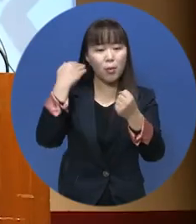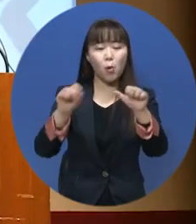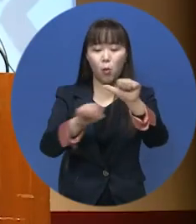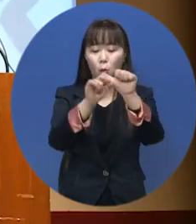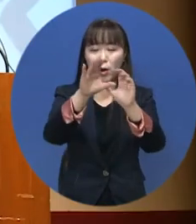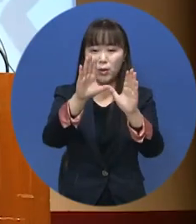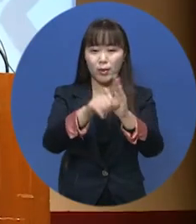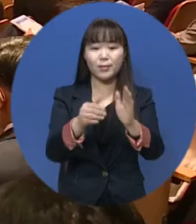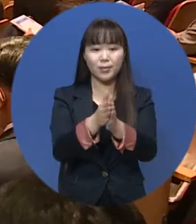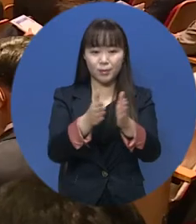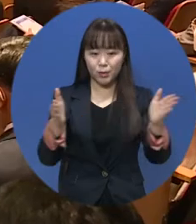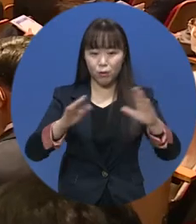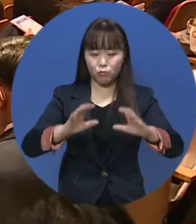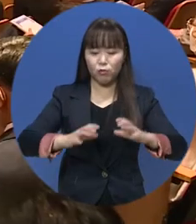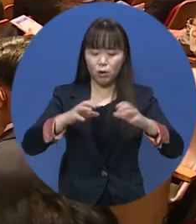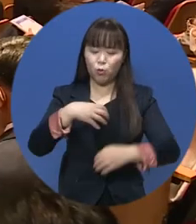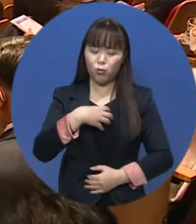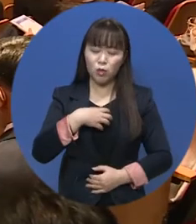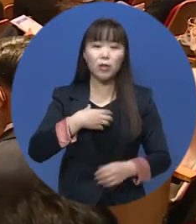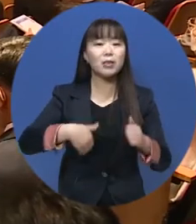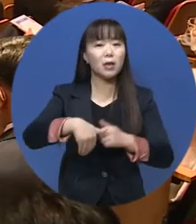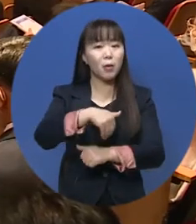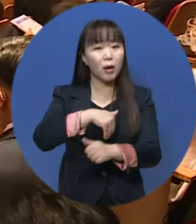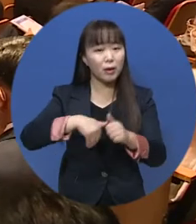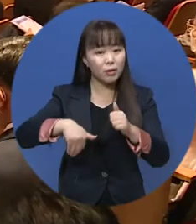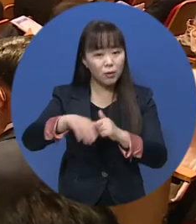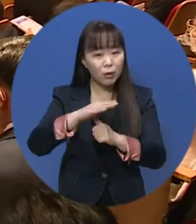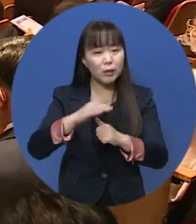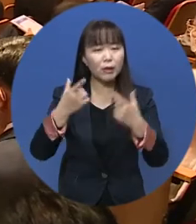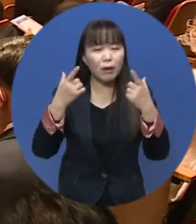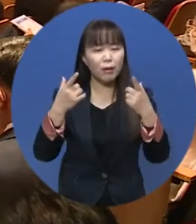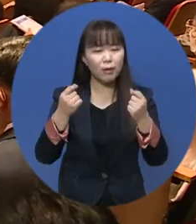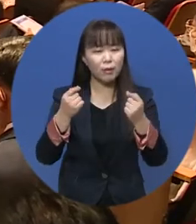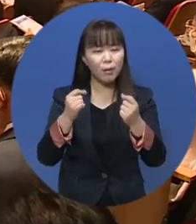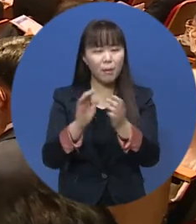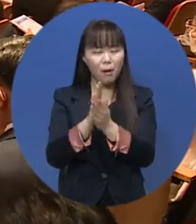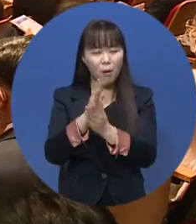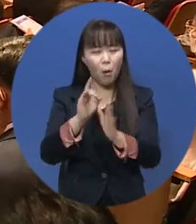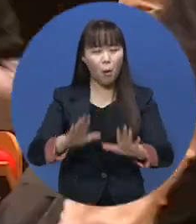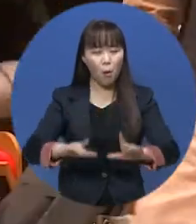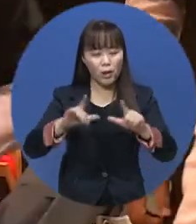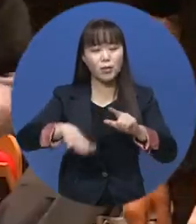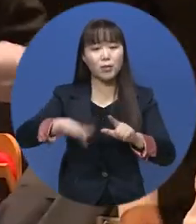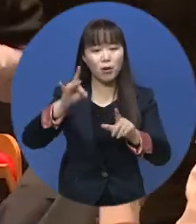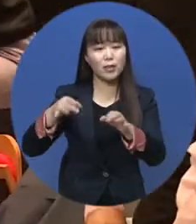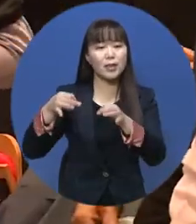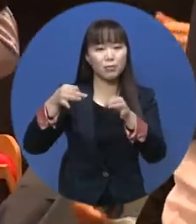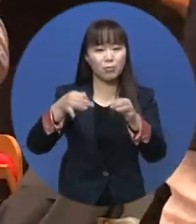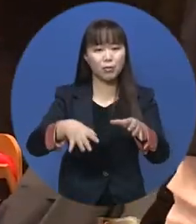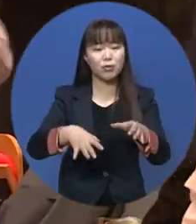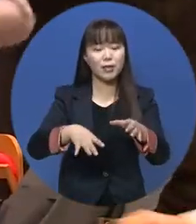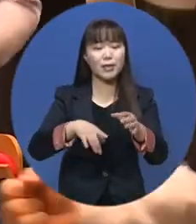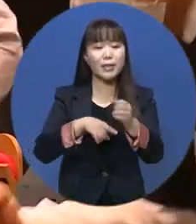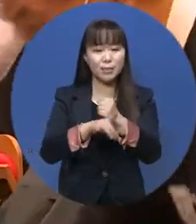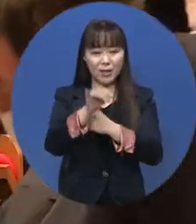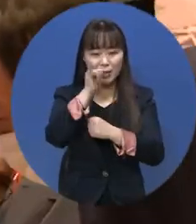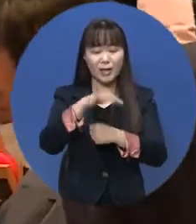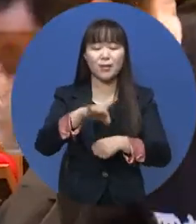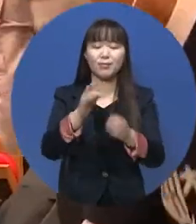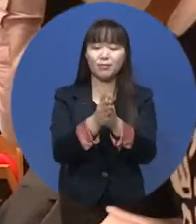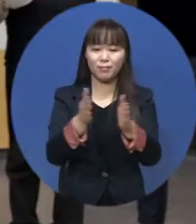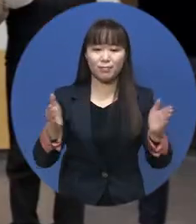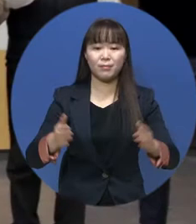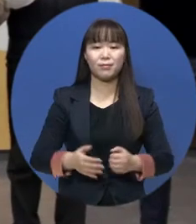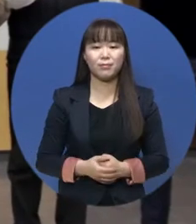출범했으며 국가적 위기 상황에서 그 빛을 발하며 올해의 첫 기부를 의미 있게